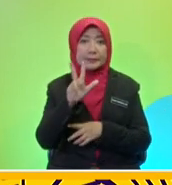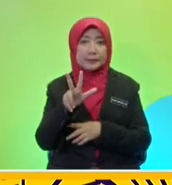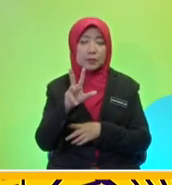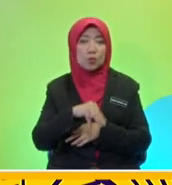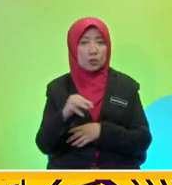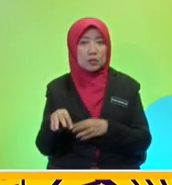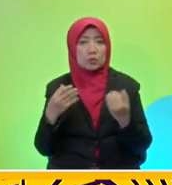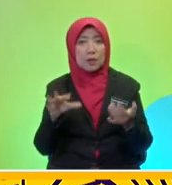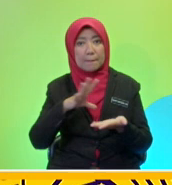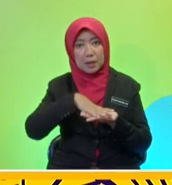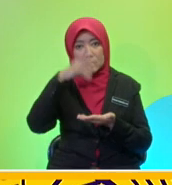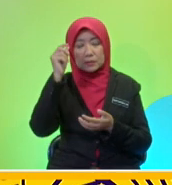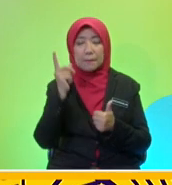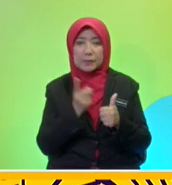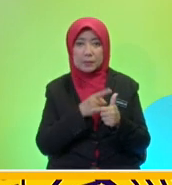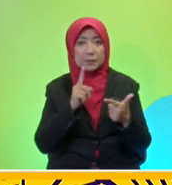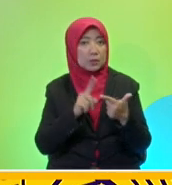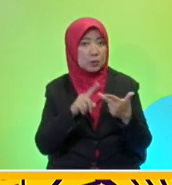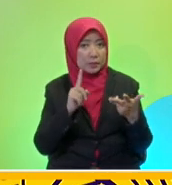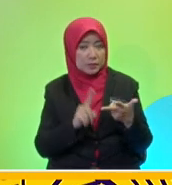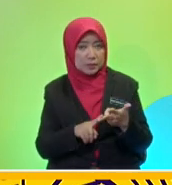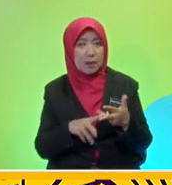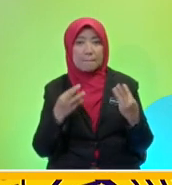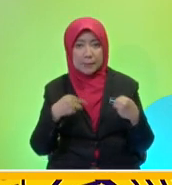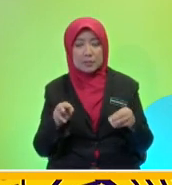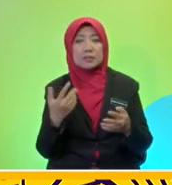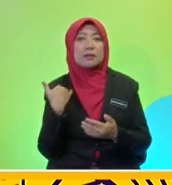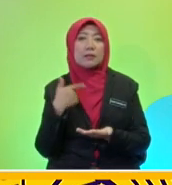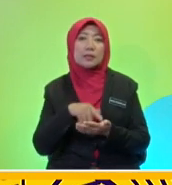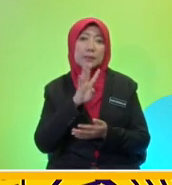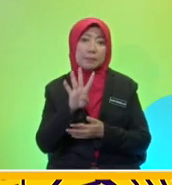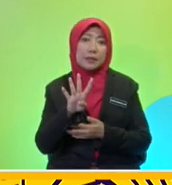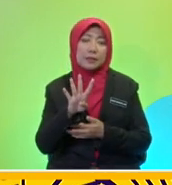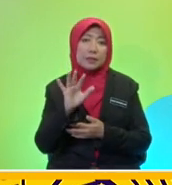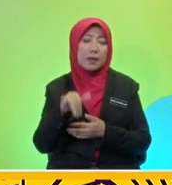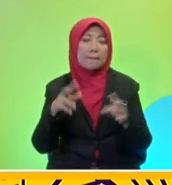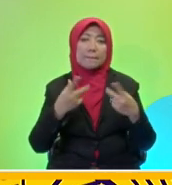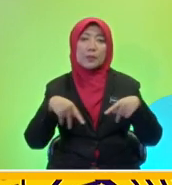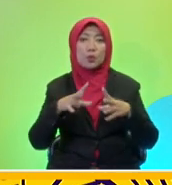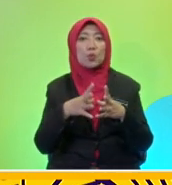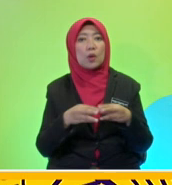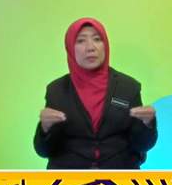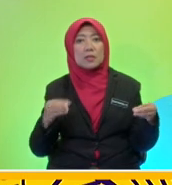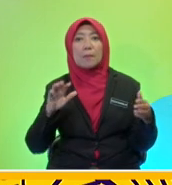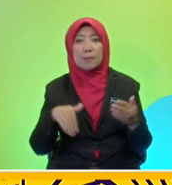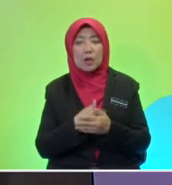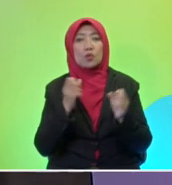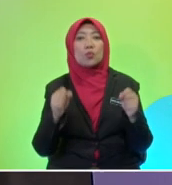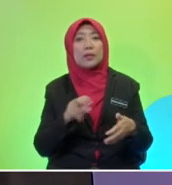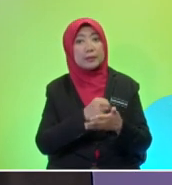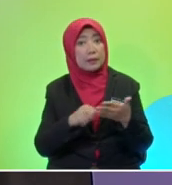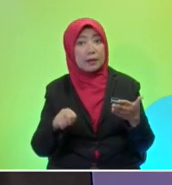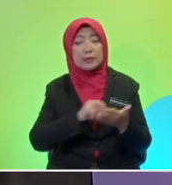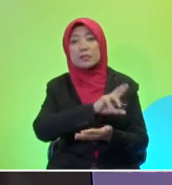sudah belajar SP yang pertama kedua ketiga masih ada lagi empat lagi yang mereka perlu habiskan baru boleh nilai secara